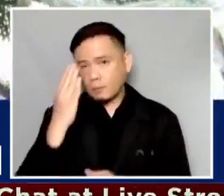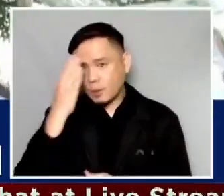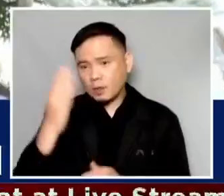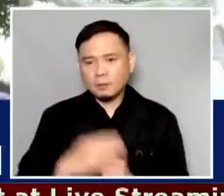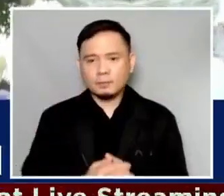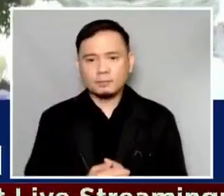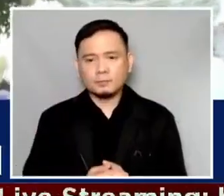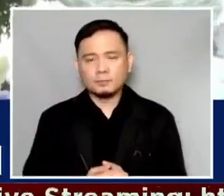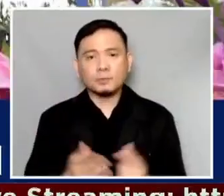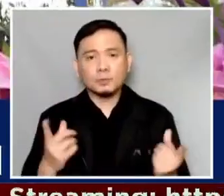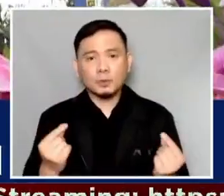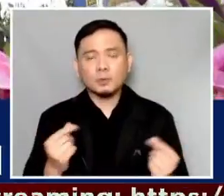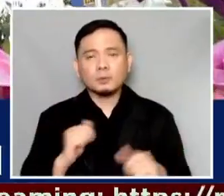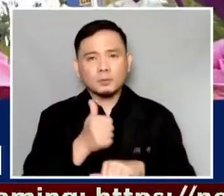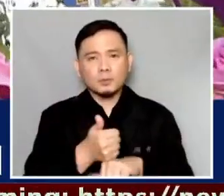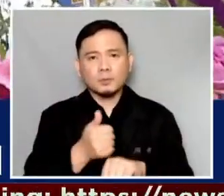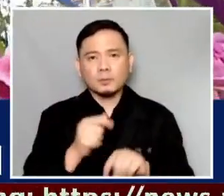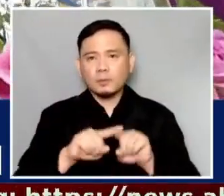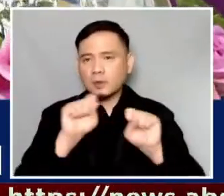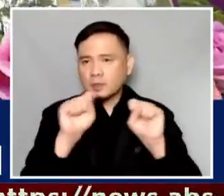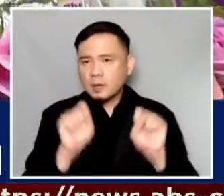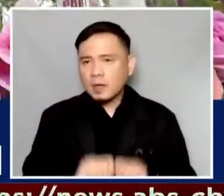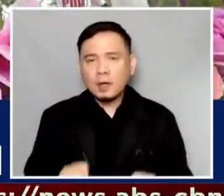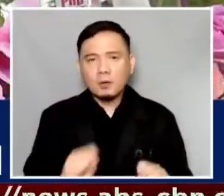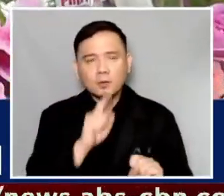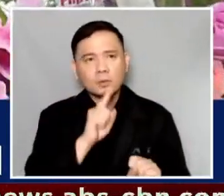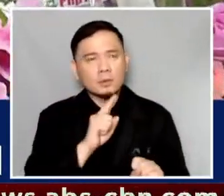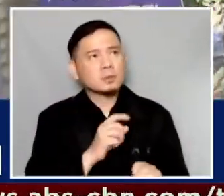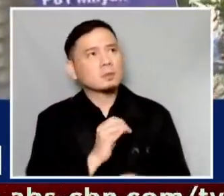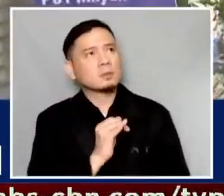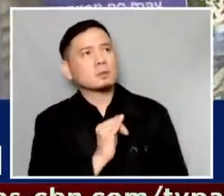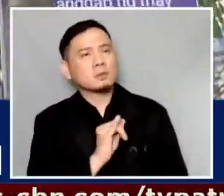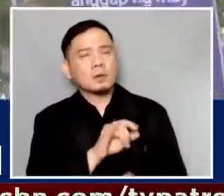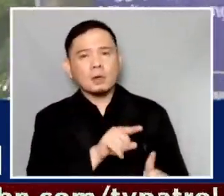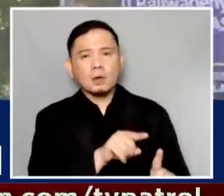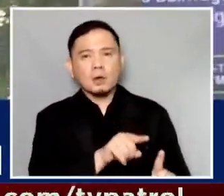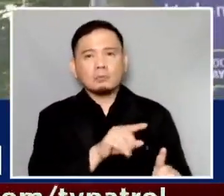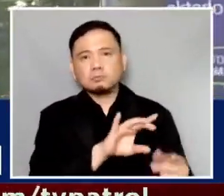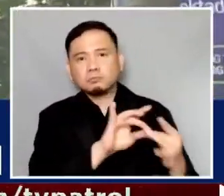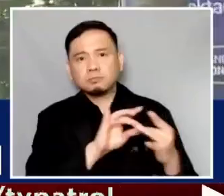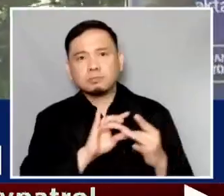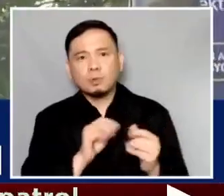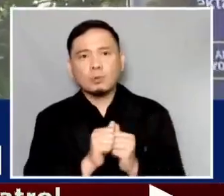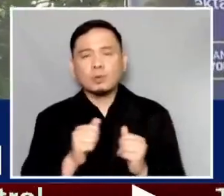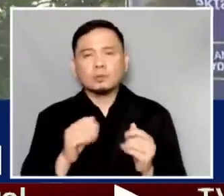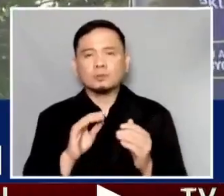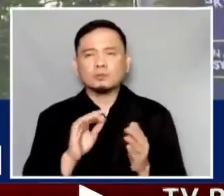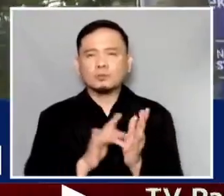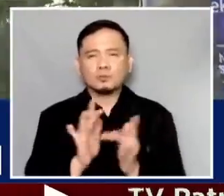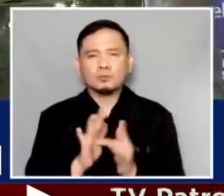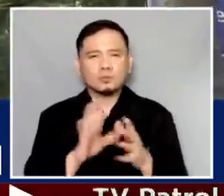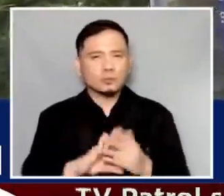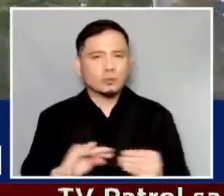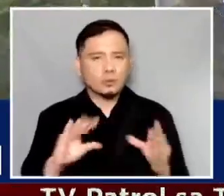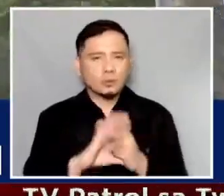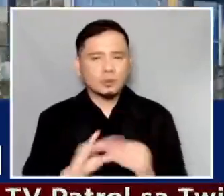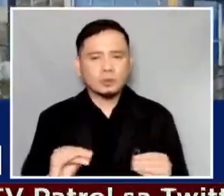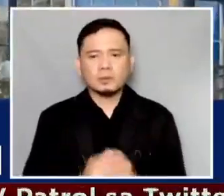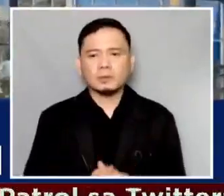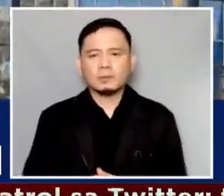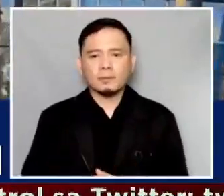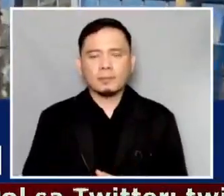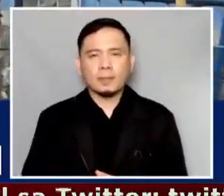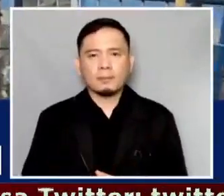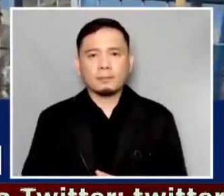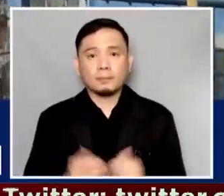mga imahen na may kinalaman sa buhay at pagpapakasakit ni Hesukristo. Mula nang magsimula ang pandemya, ngayon lang muling nagprosesyon